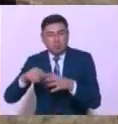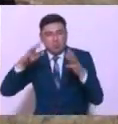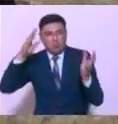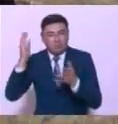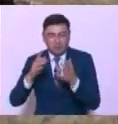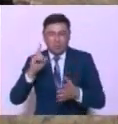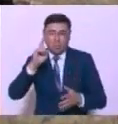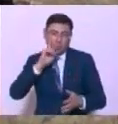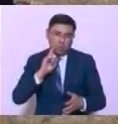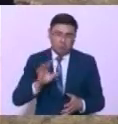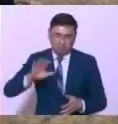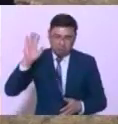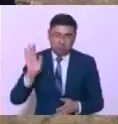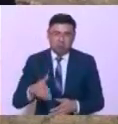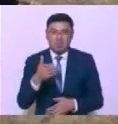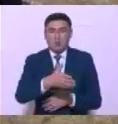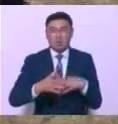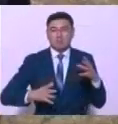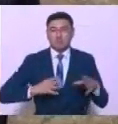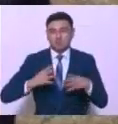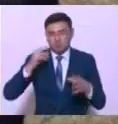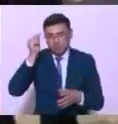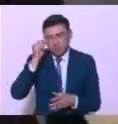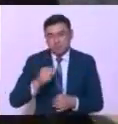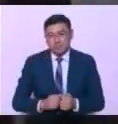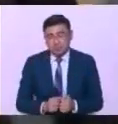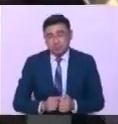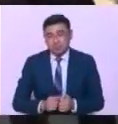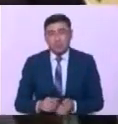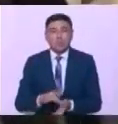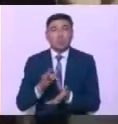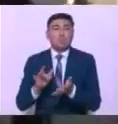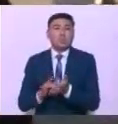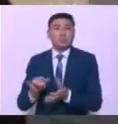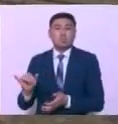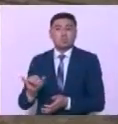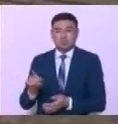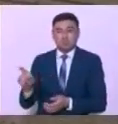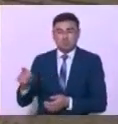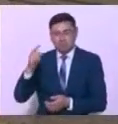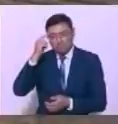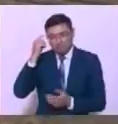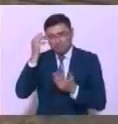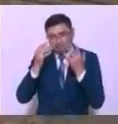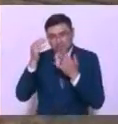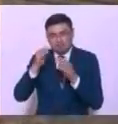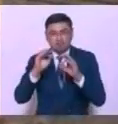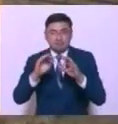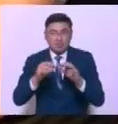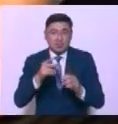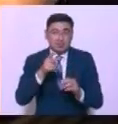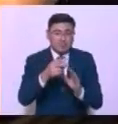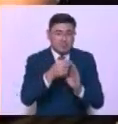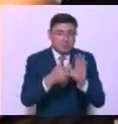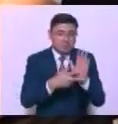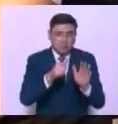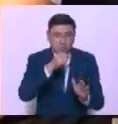и олимпийской Конной команды Самат Ален в городе Жанаозен поделился своими рассуждениями с 2018